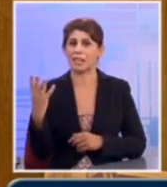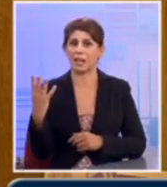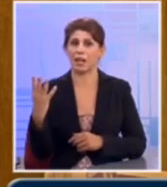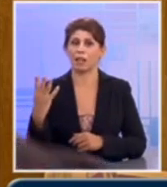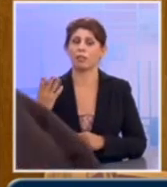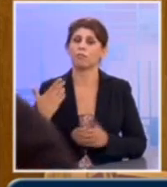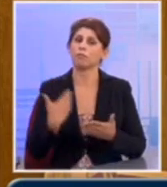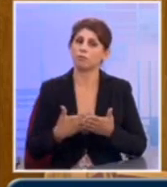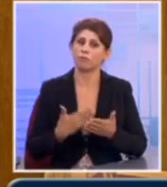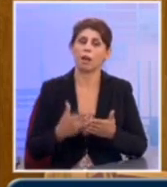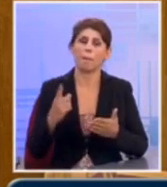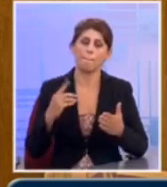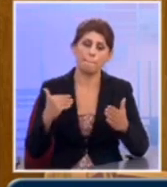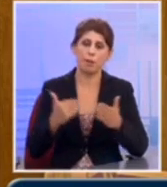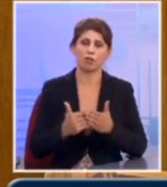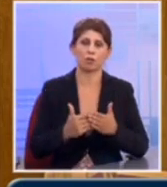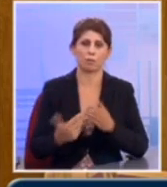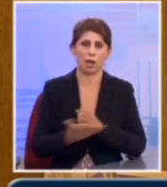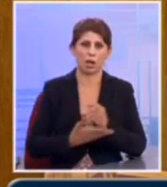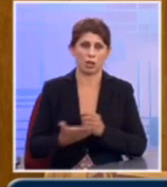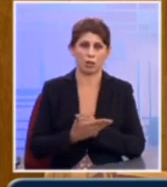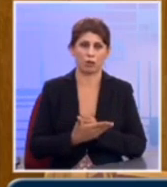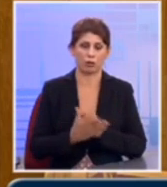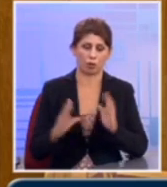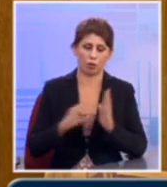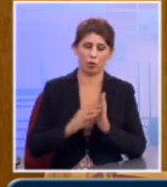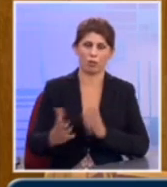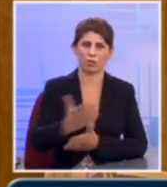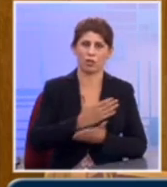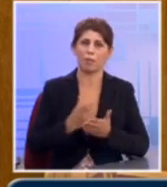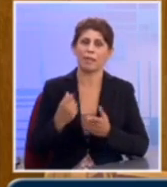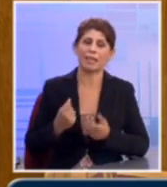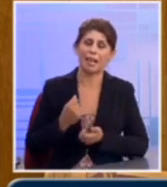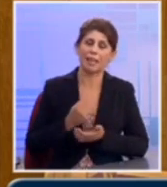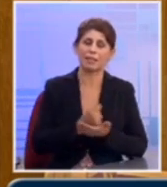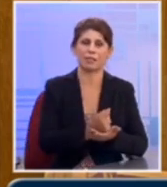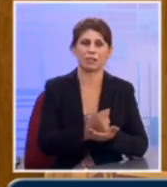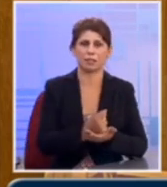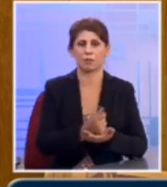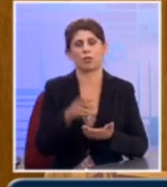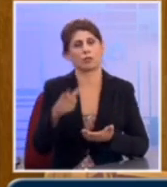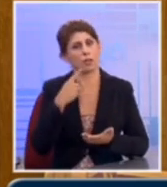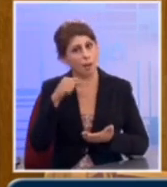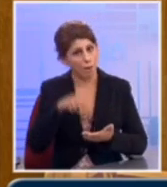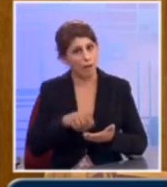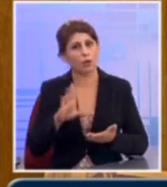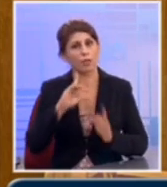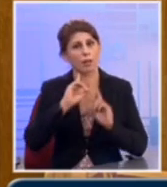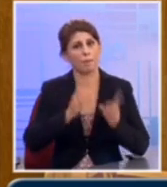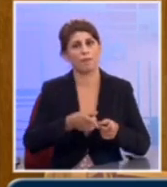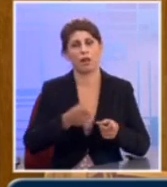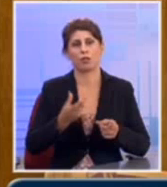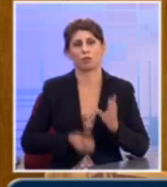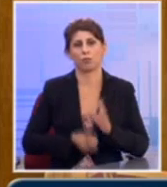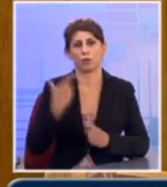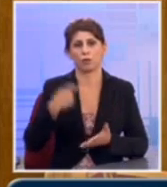ο τεκμαρτός προσδιορισμός του αγροτικού εισοδήματος εμπεριείχε τις ενισχύσεις επιδοτεί και ως εκ τούτου δεν επιβ ταν